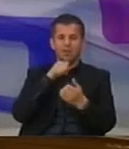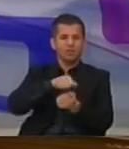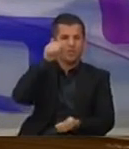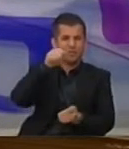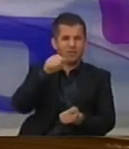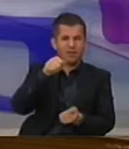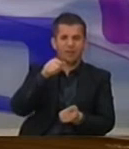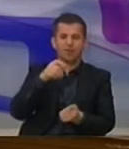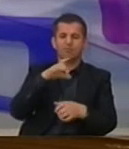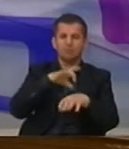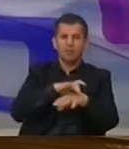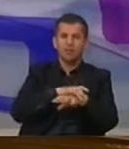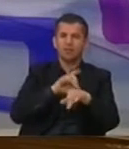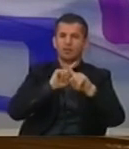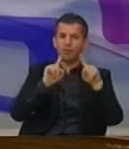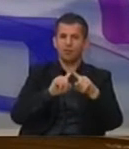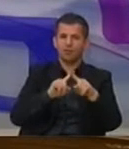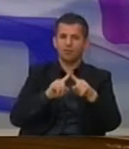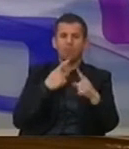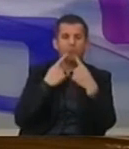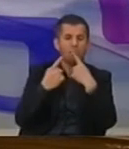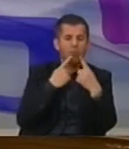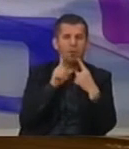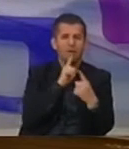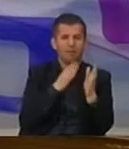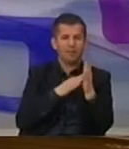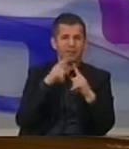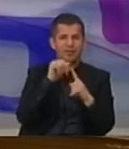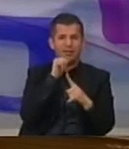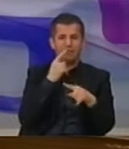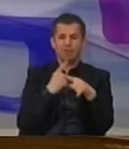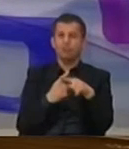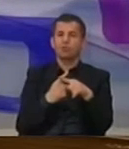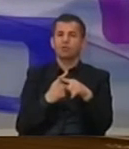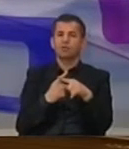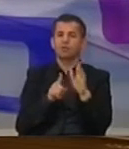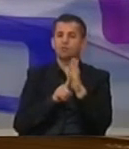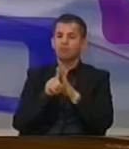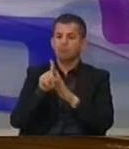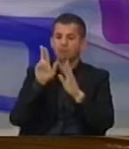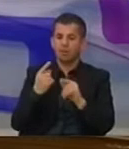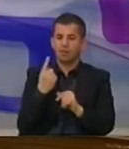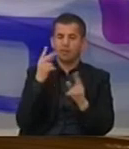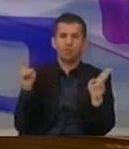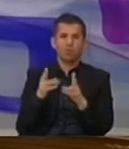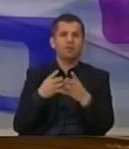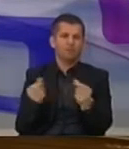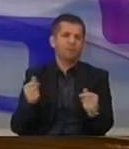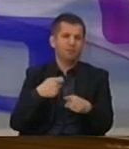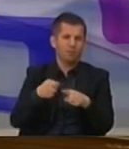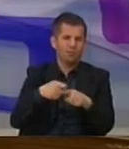certifikatave veterinare. Bisedat janë udhëhequr nga MTI dhe si rezultat nga një shkurti ky problem është